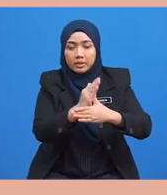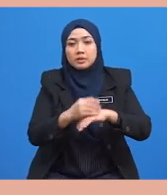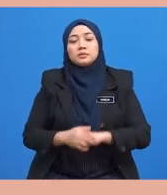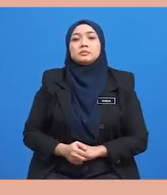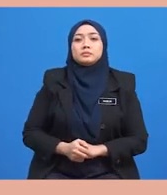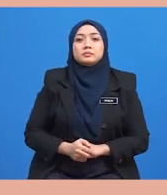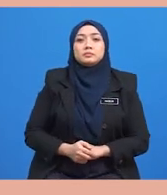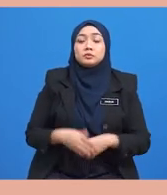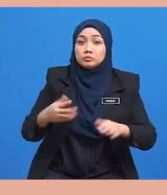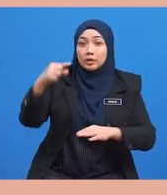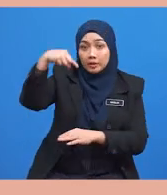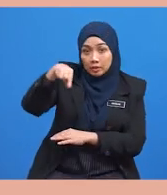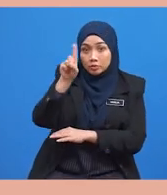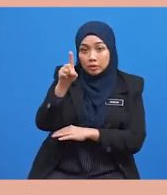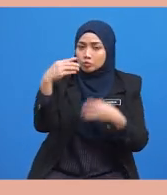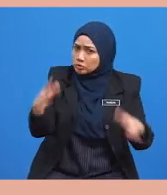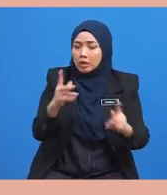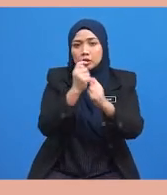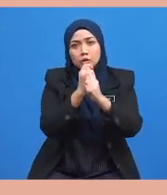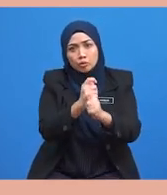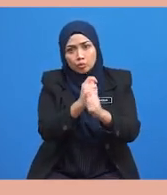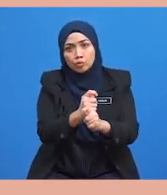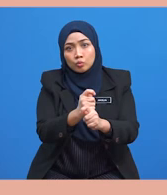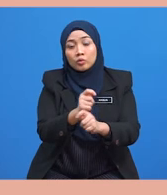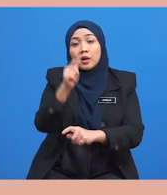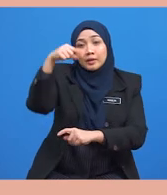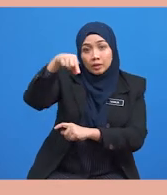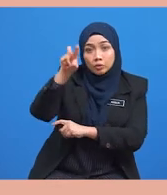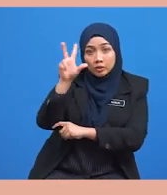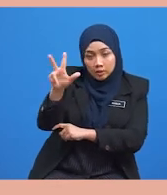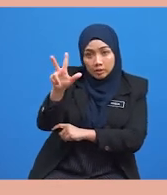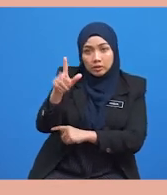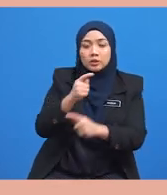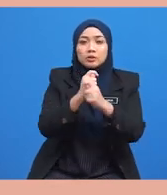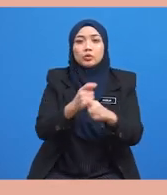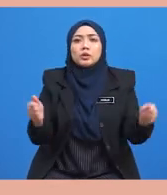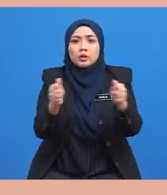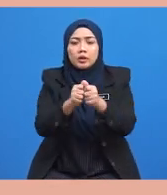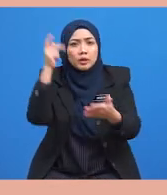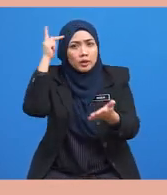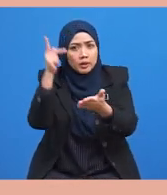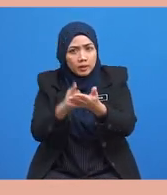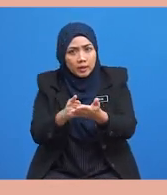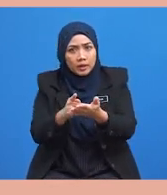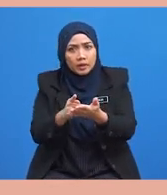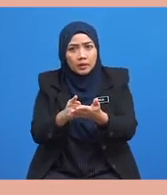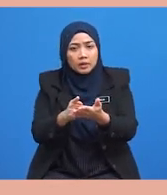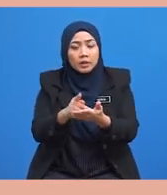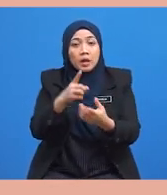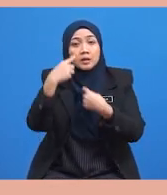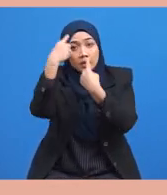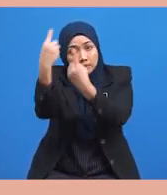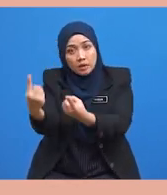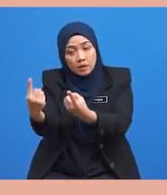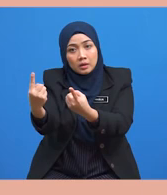Setelah Q1 ditentukan, Q3 pula ditentukan dengan mengenal pasti data yang